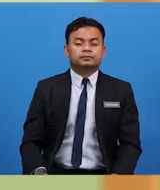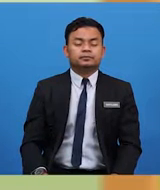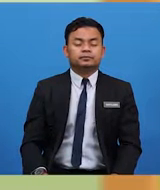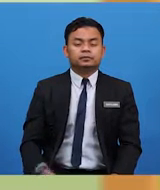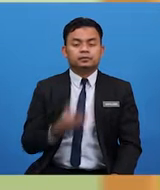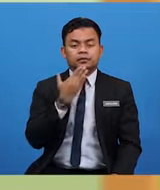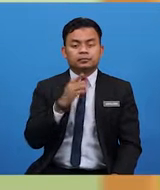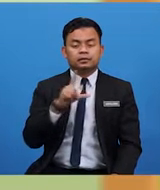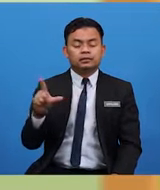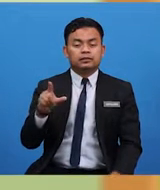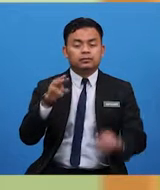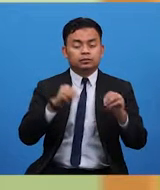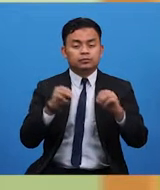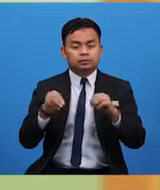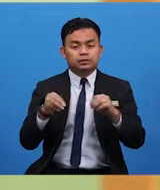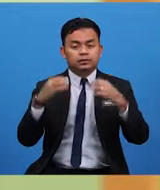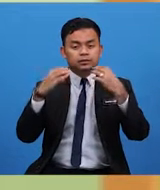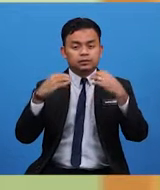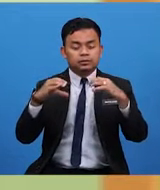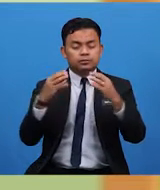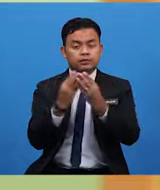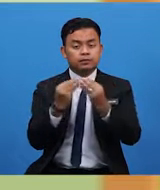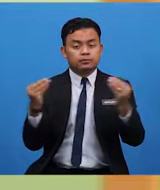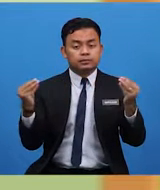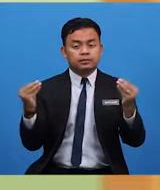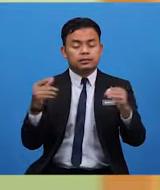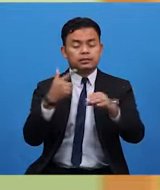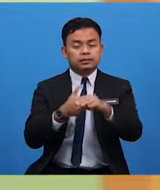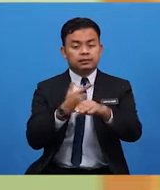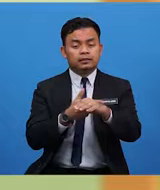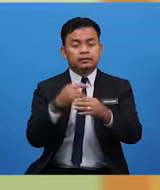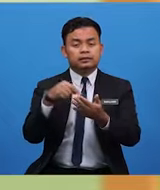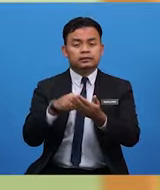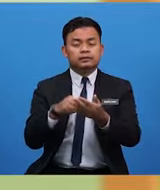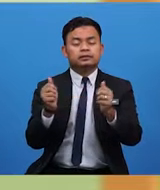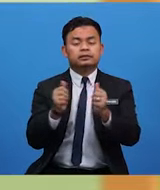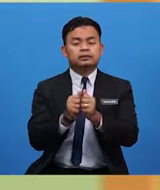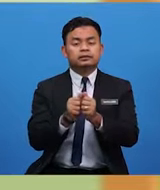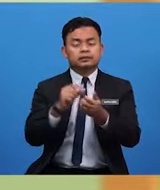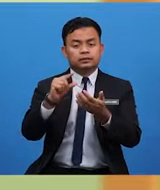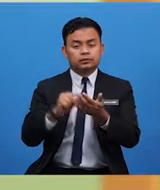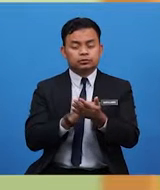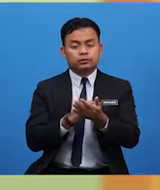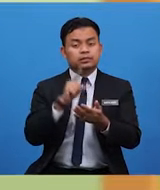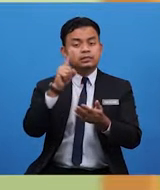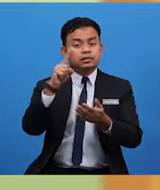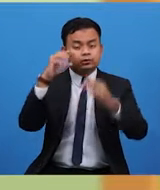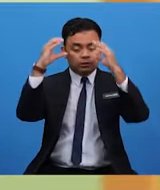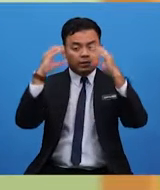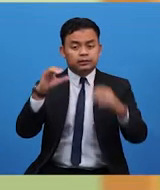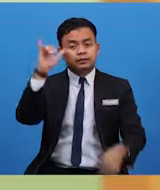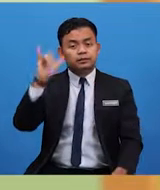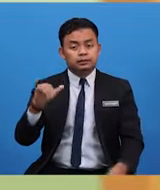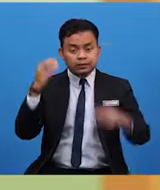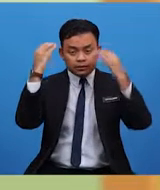pailah murid-murid coba selesaikan latihan latihan ini dengan menggunakan Salah satu cara yang cek